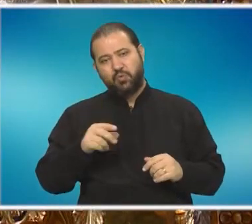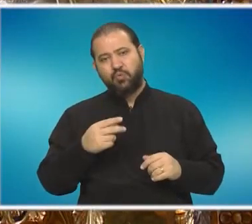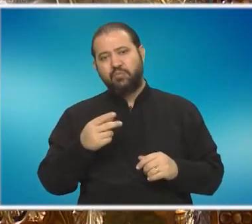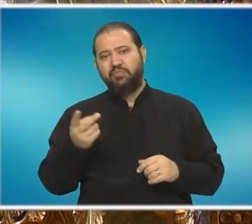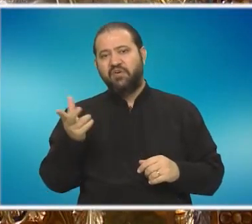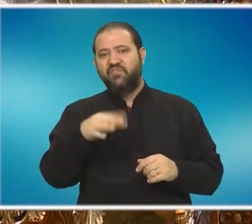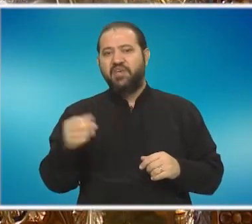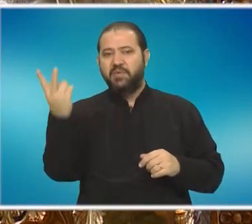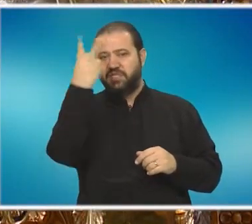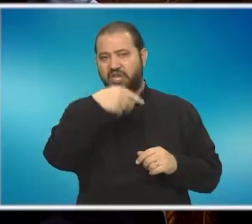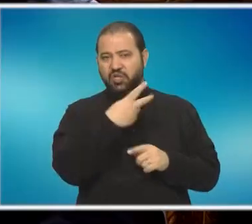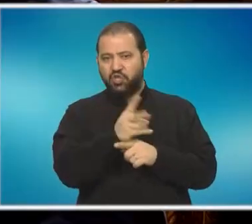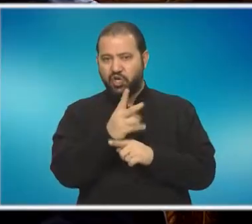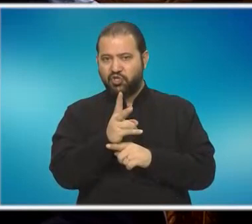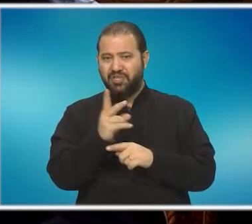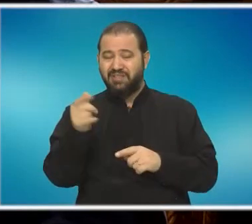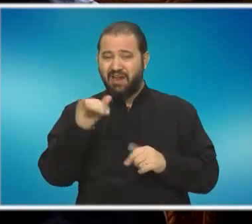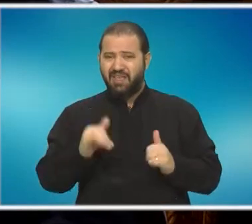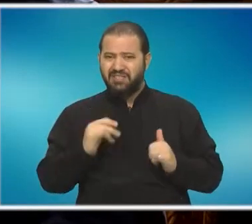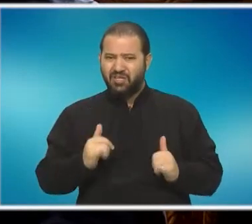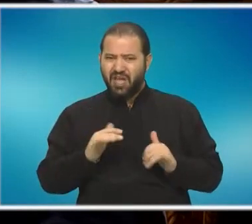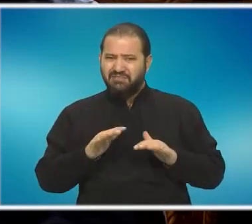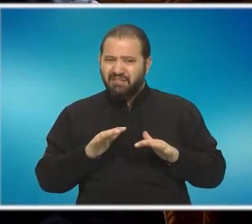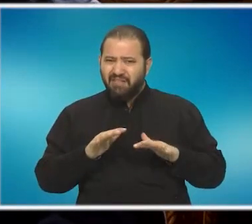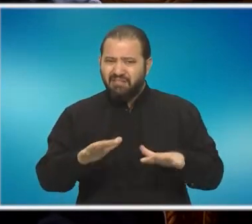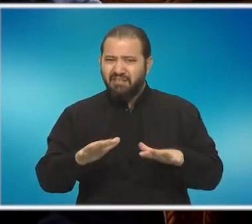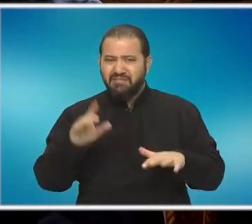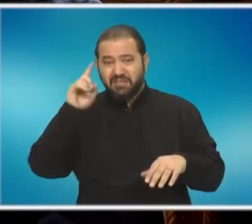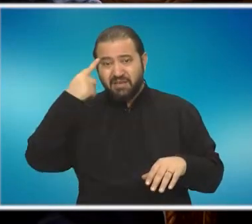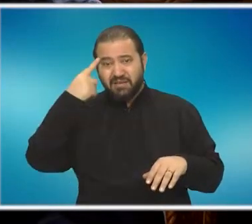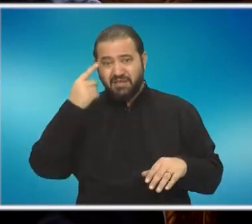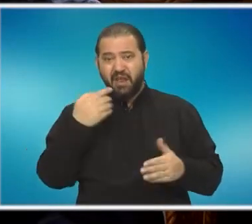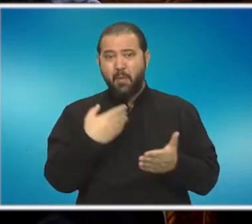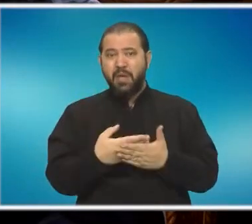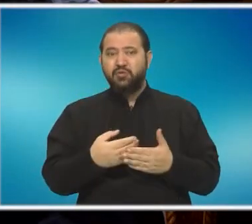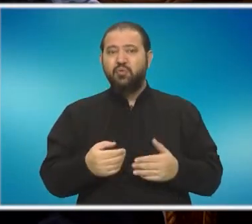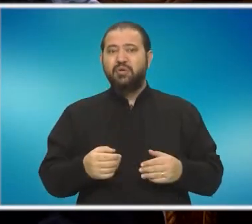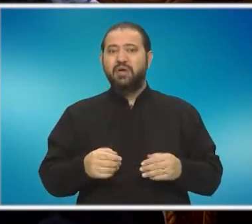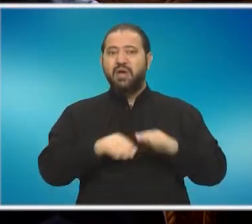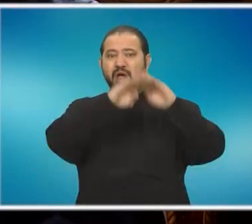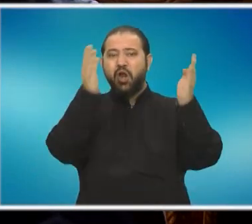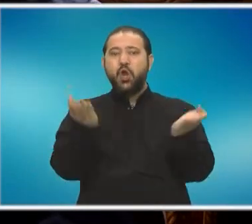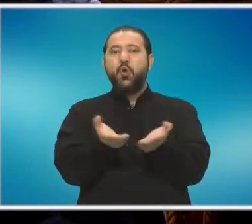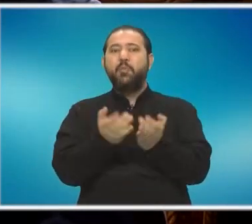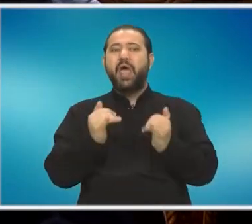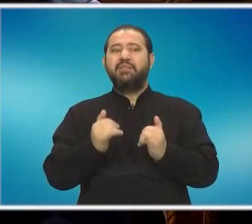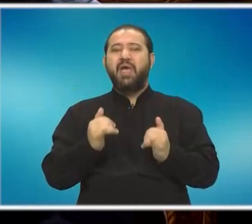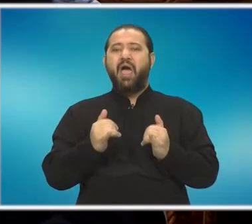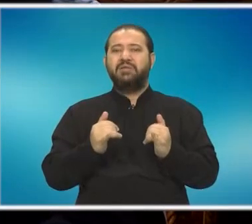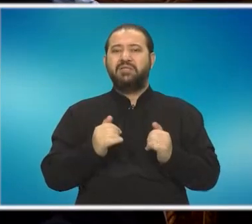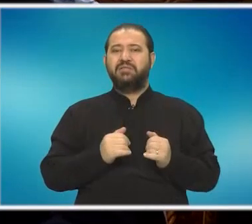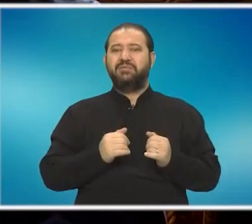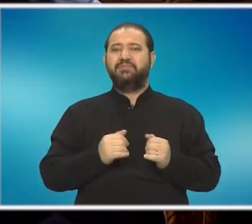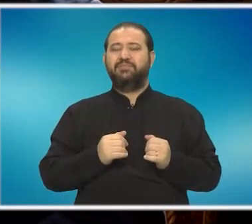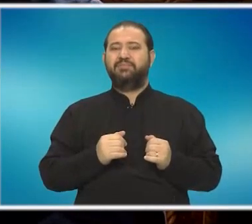să nu exagerăm, dar există această tendință, am spus, pentru că societatea umană, societatea